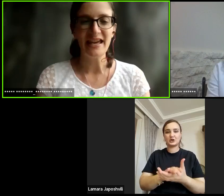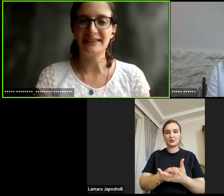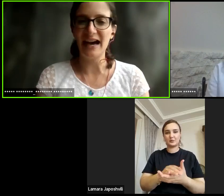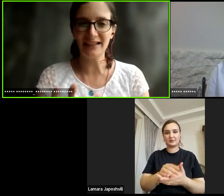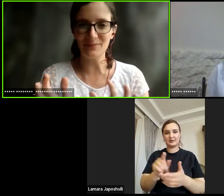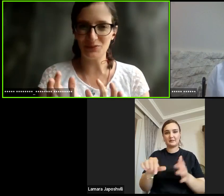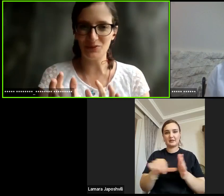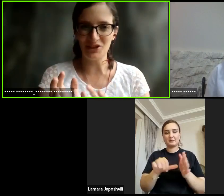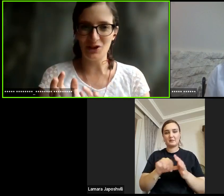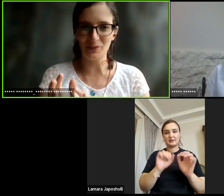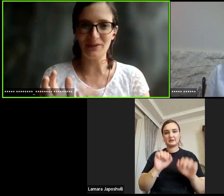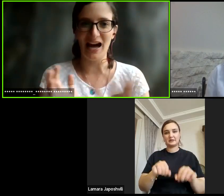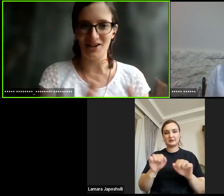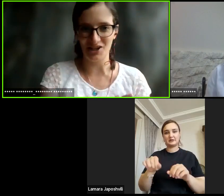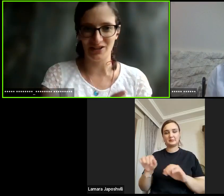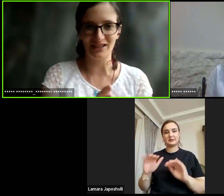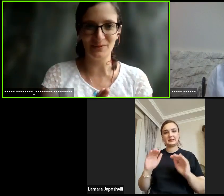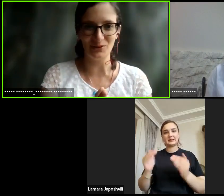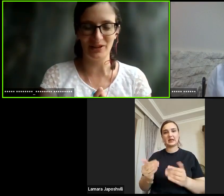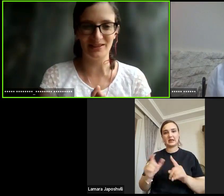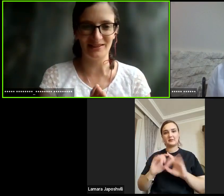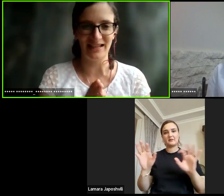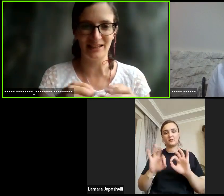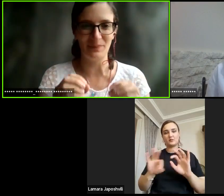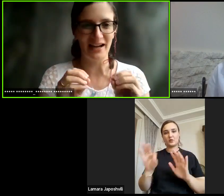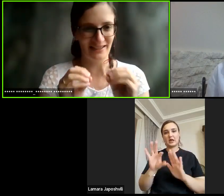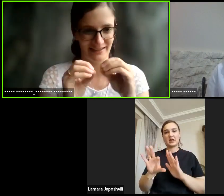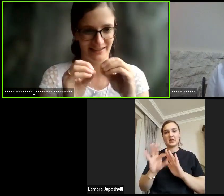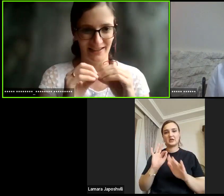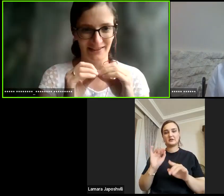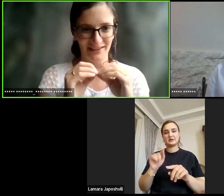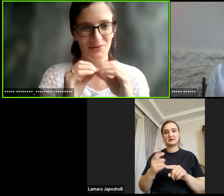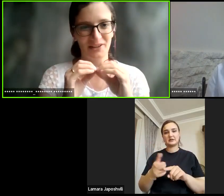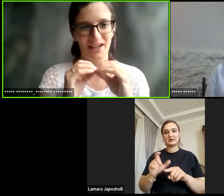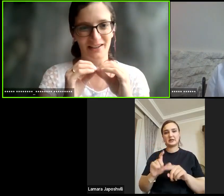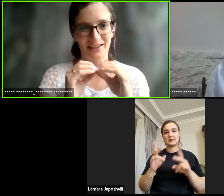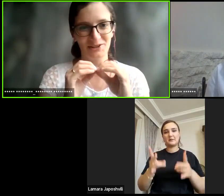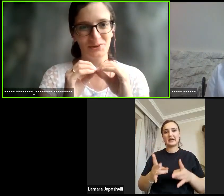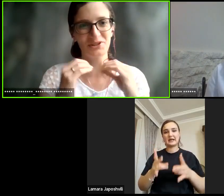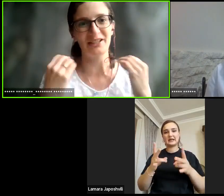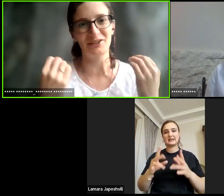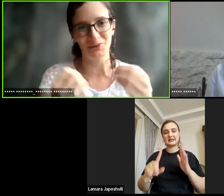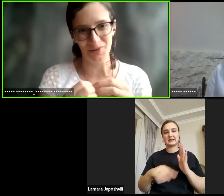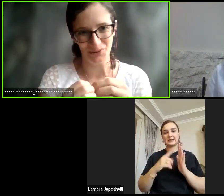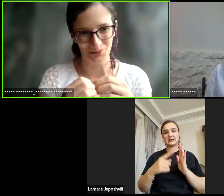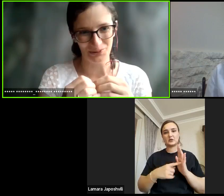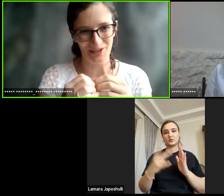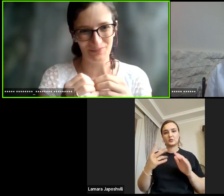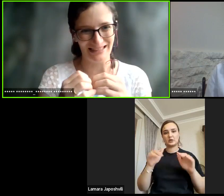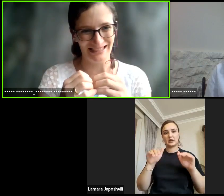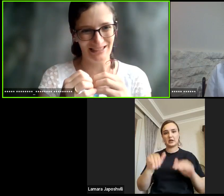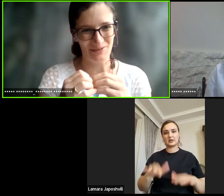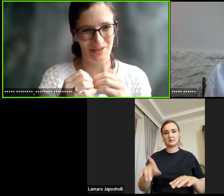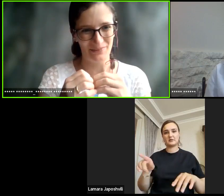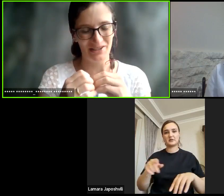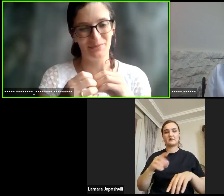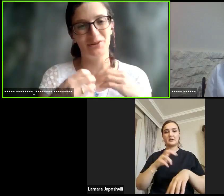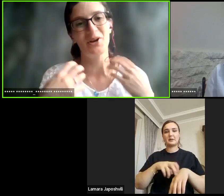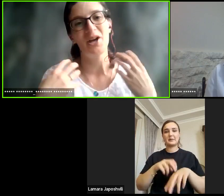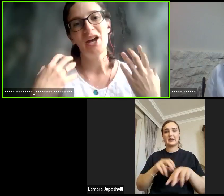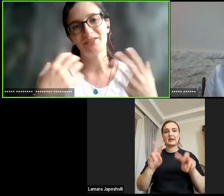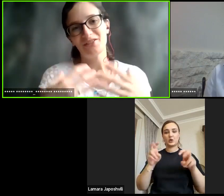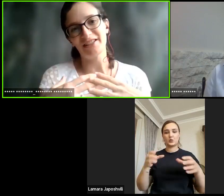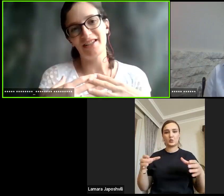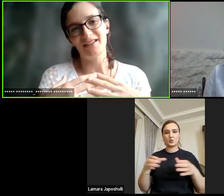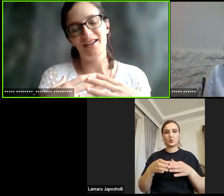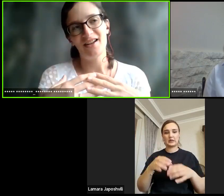საშუალებებზე, ნაკლებად ვისაუბრებთ არჩევაზე, იმიტომ რომ ეს არის ძალიან ფაქიზის საკითხი და ეს უნდა გადაწყვიტოს კლინიკურმა გუნდმა პაციენტთან მიმართებაში, იმიტომ